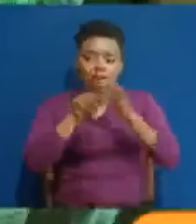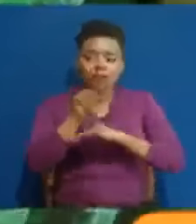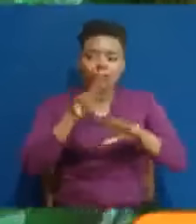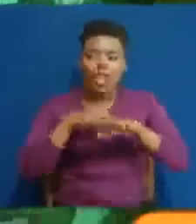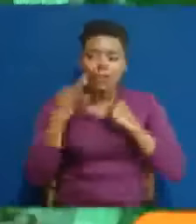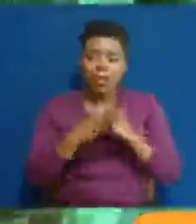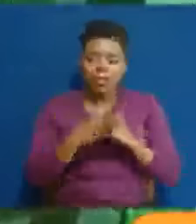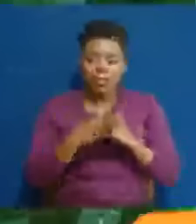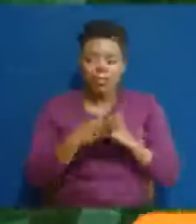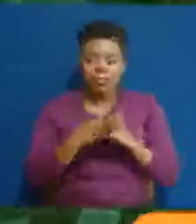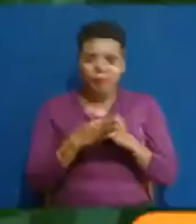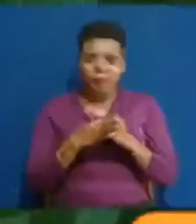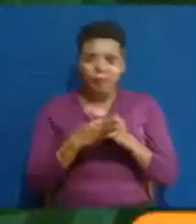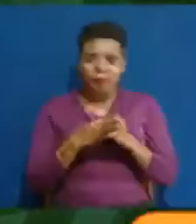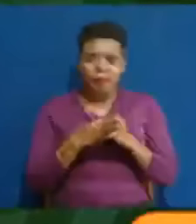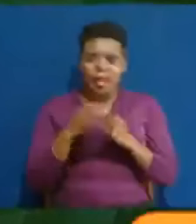2. Walikuwa pia na huyo.